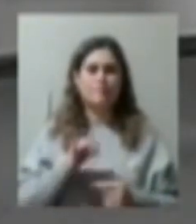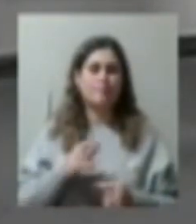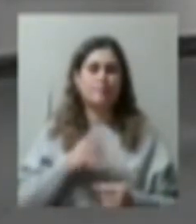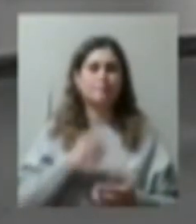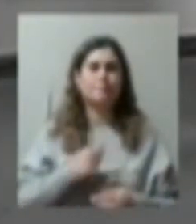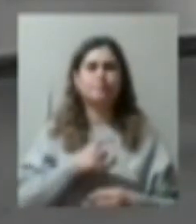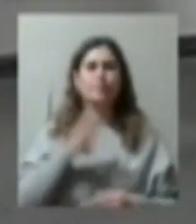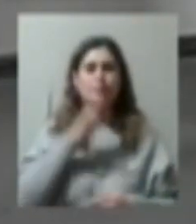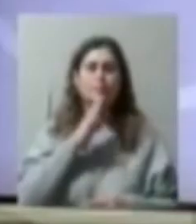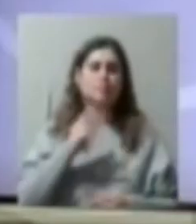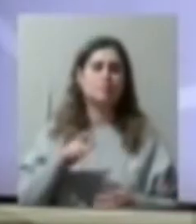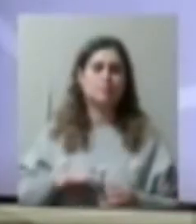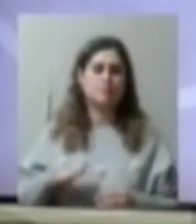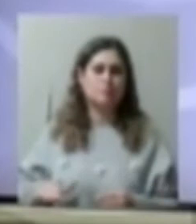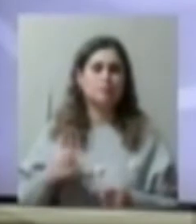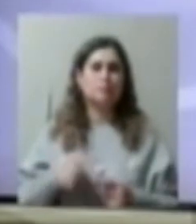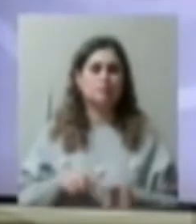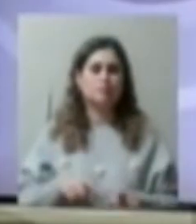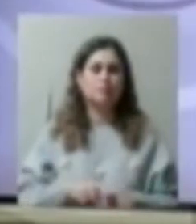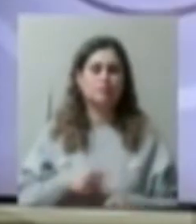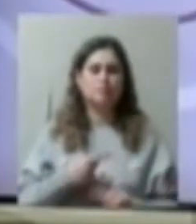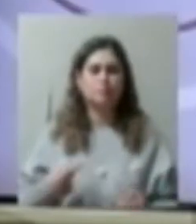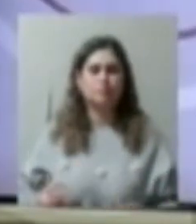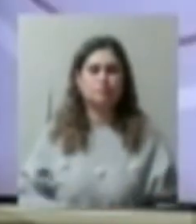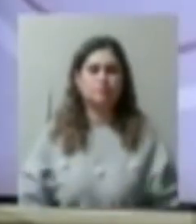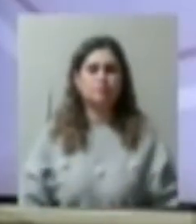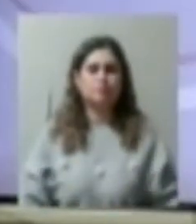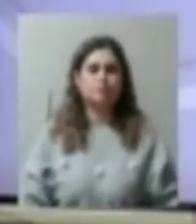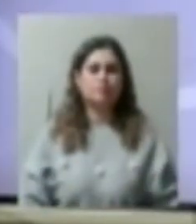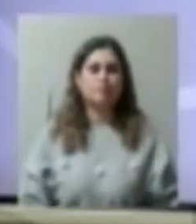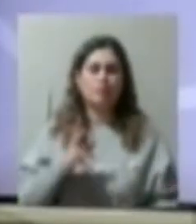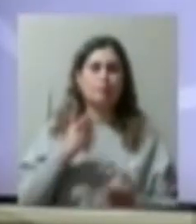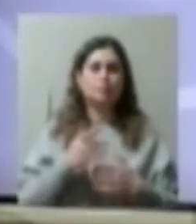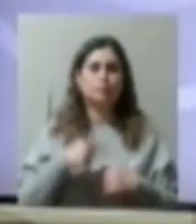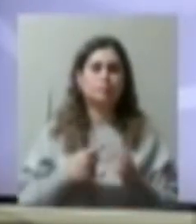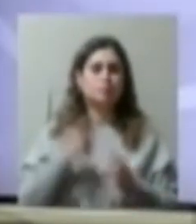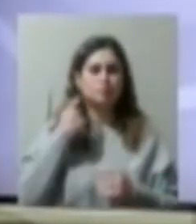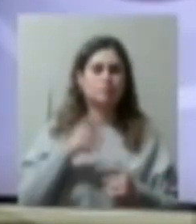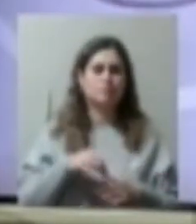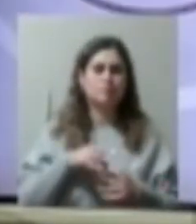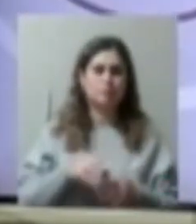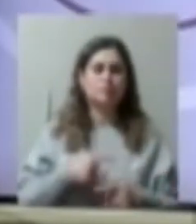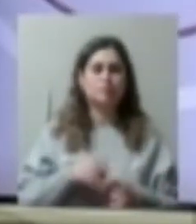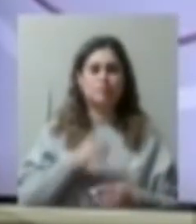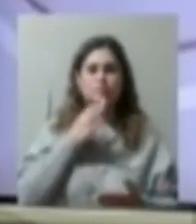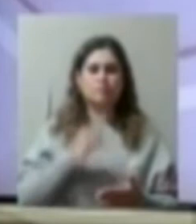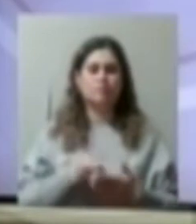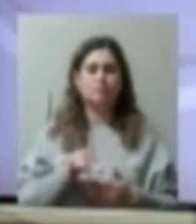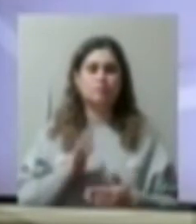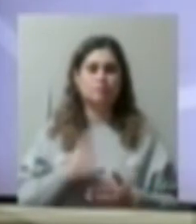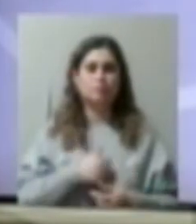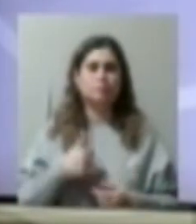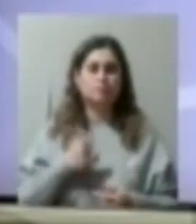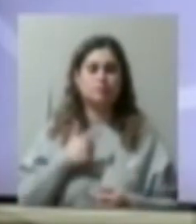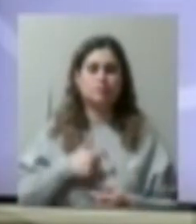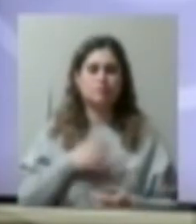дітей, але всі, кому є вже 16 років, то може притягуватись до адмінвідповідальності і буде вже сам за себе